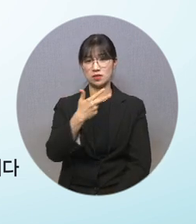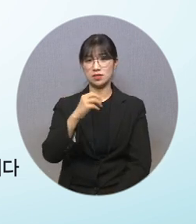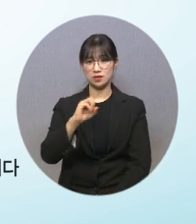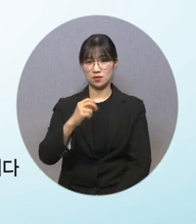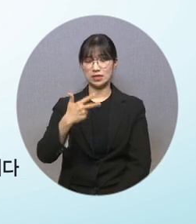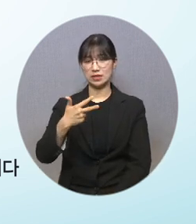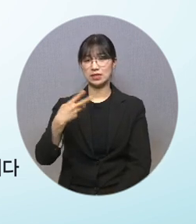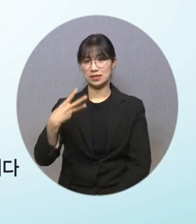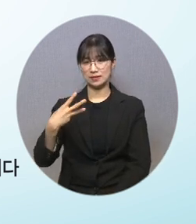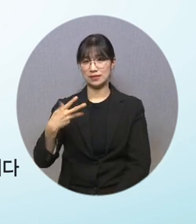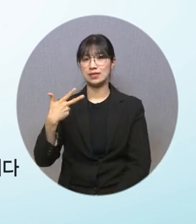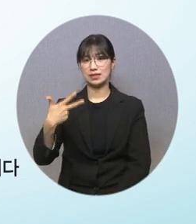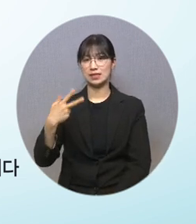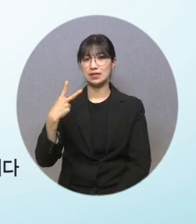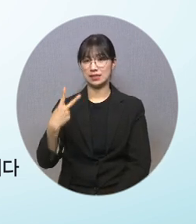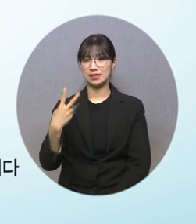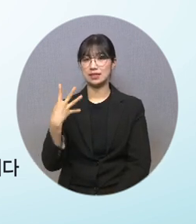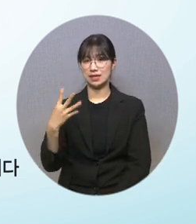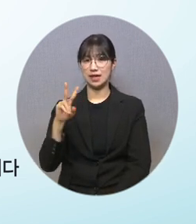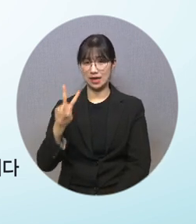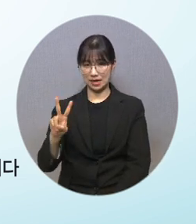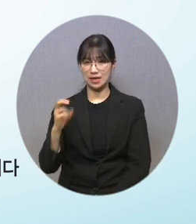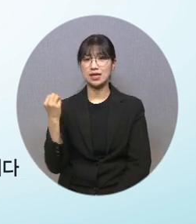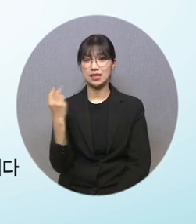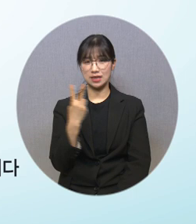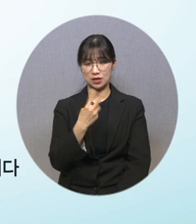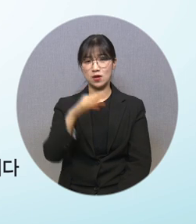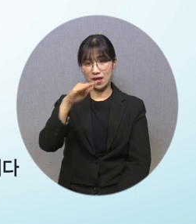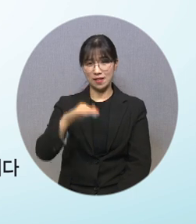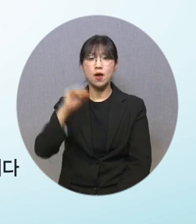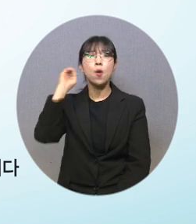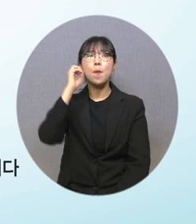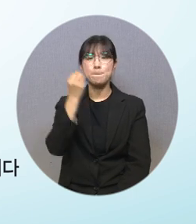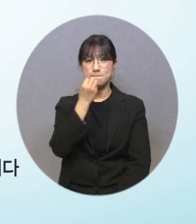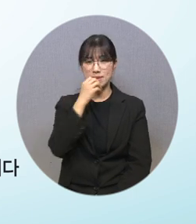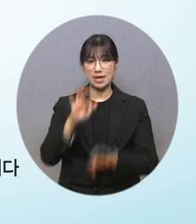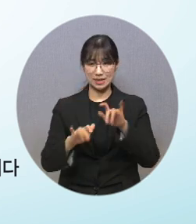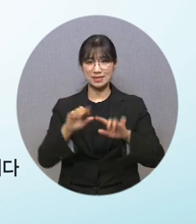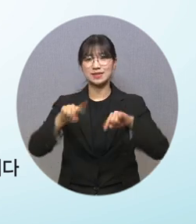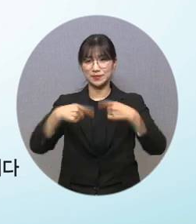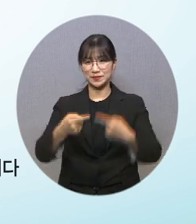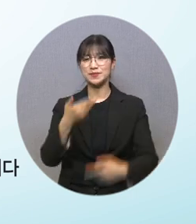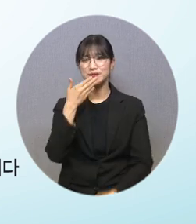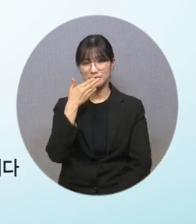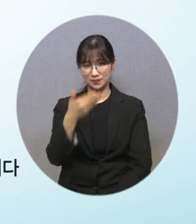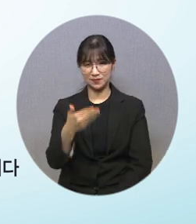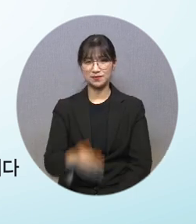전화번호 070-7733-7242 또는 하단의 홈페이지로 참여하면